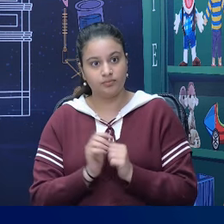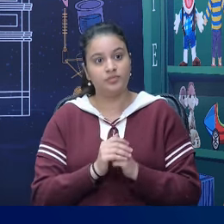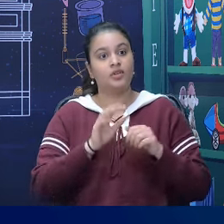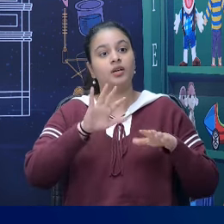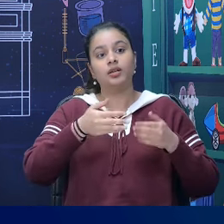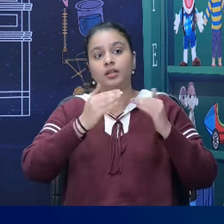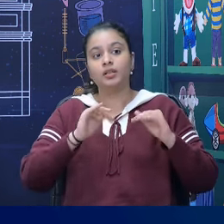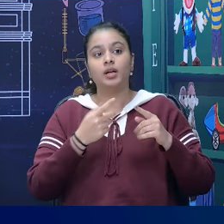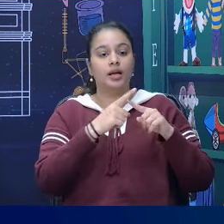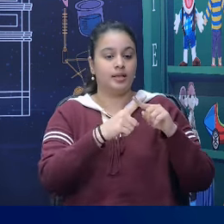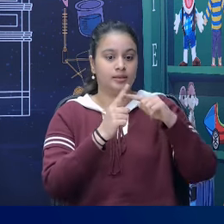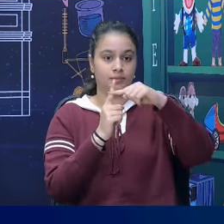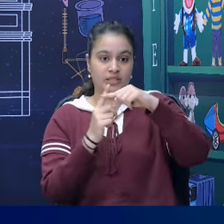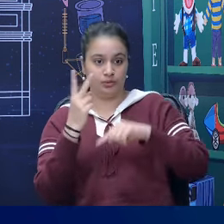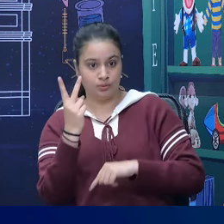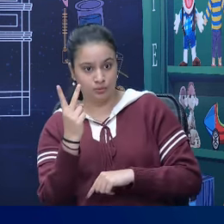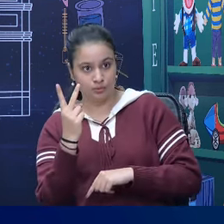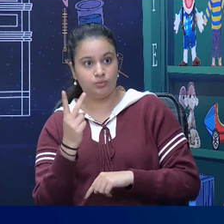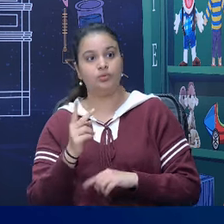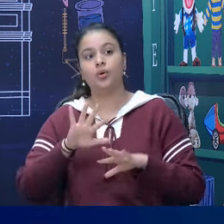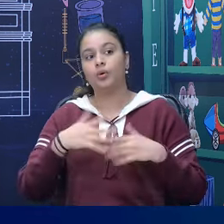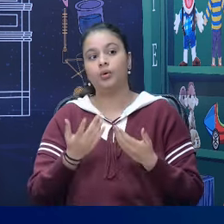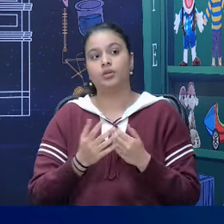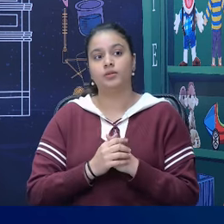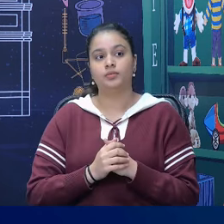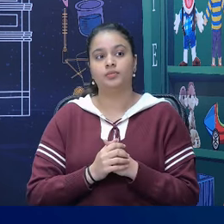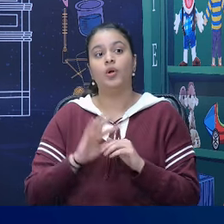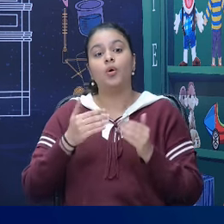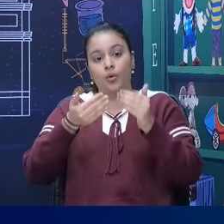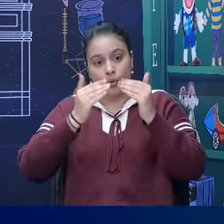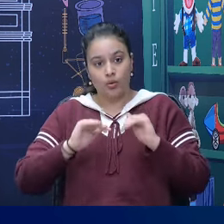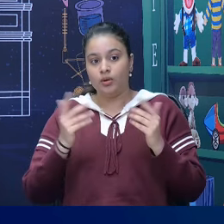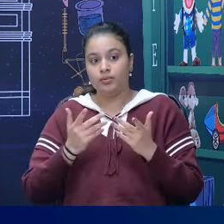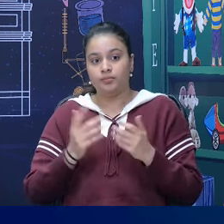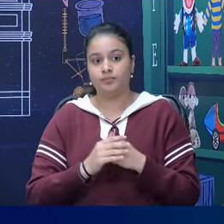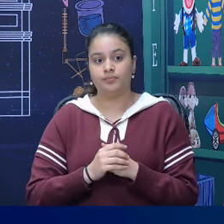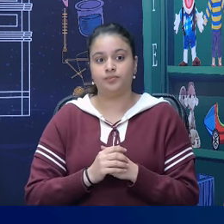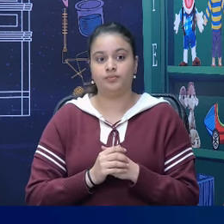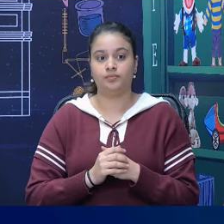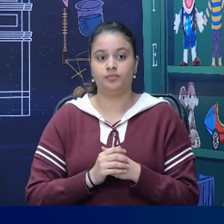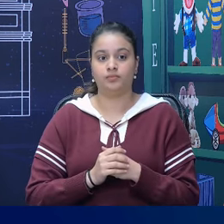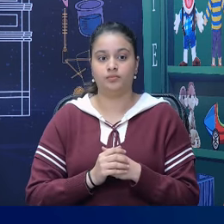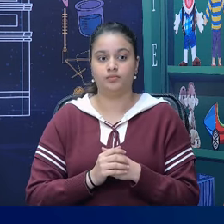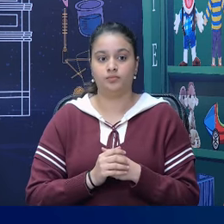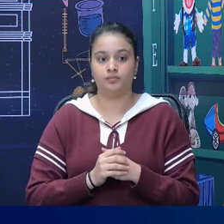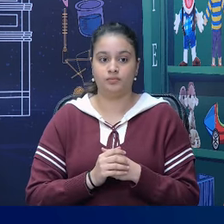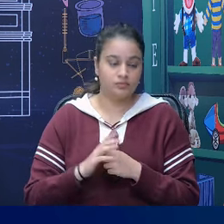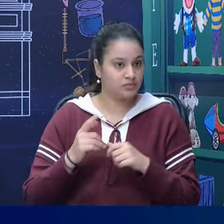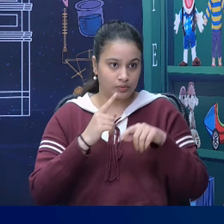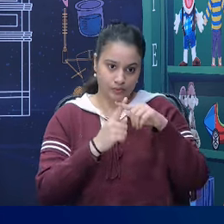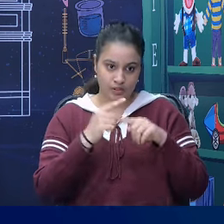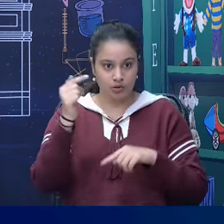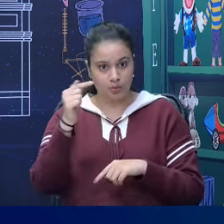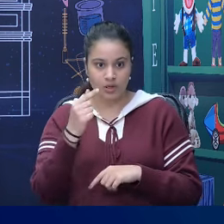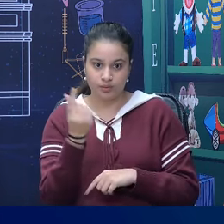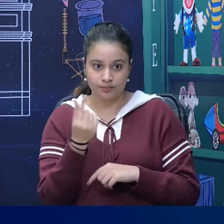2 जी एंड अगर और आगे बढ़े हम जैसे हम मैंने तो अभी बोला था जमा और घटा का इस्तेमाल करना है